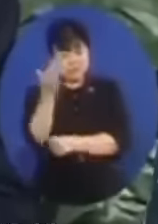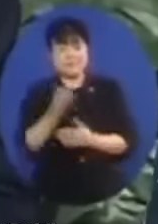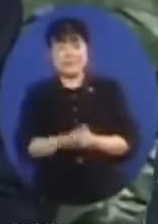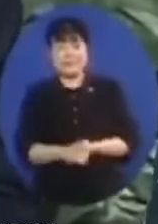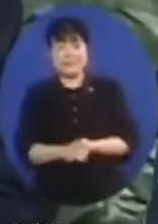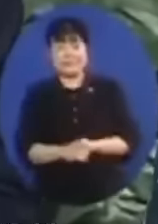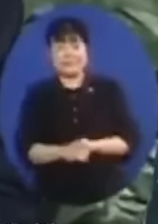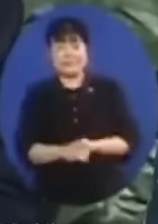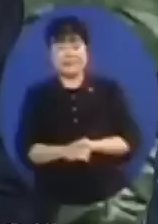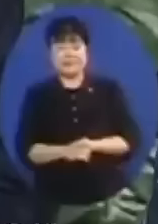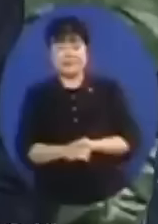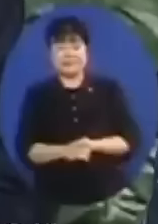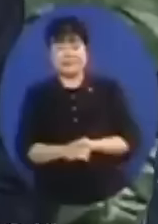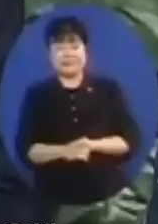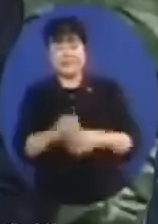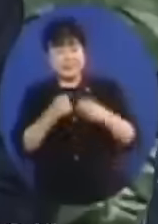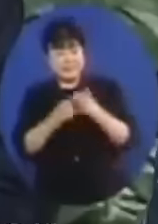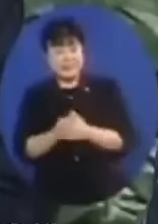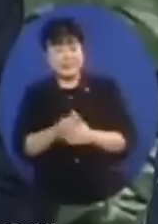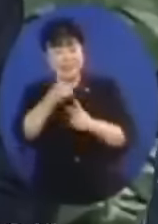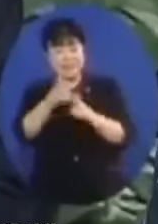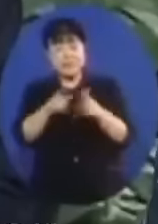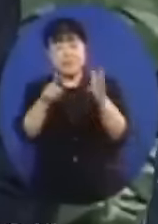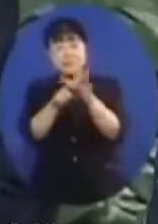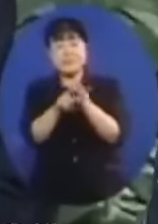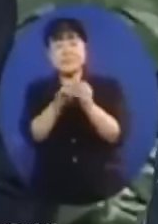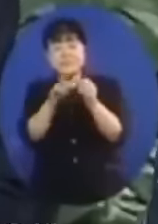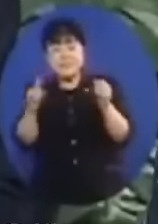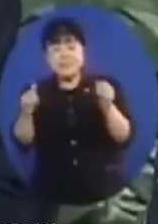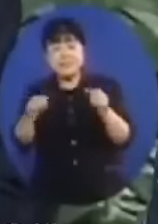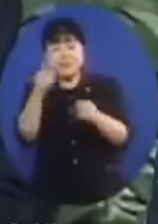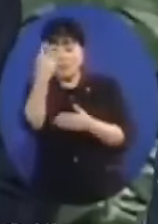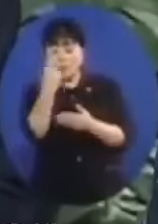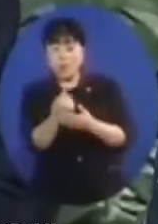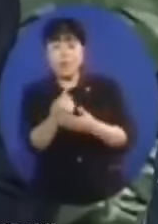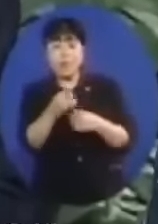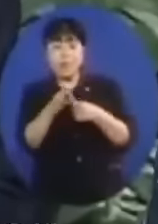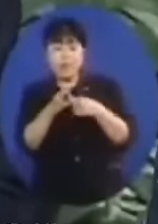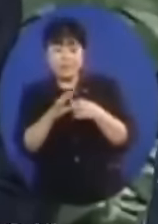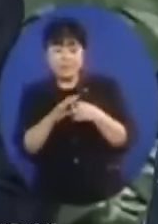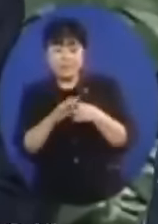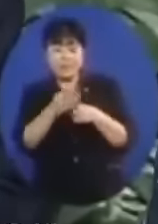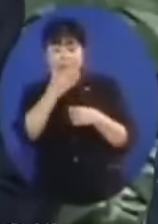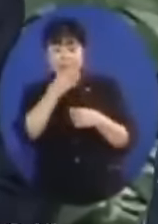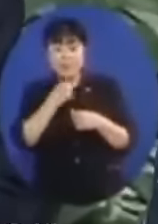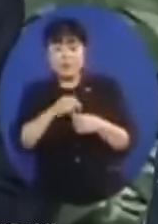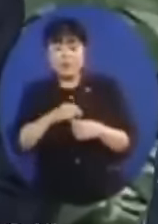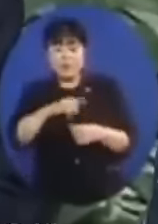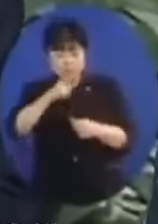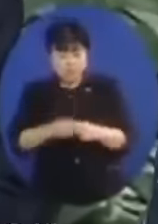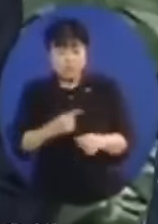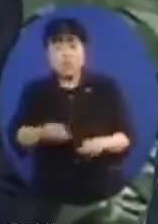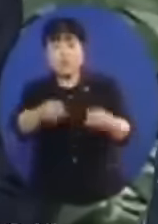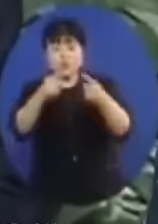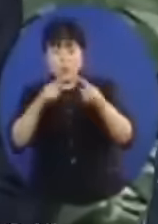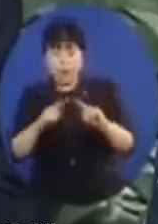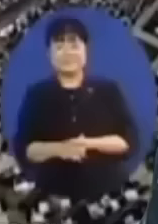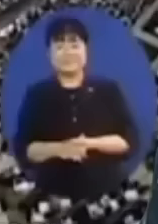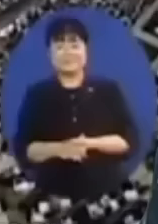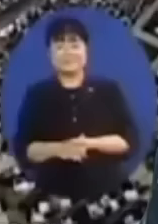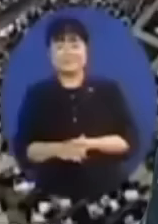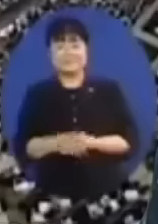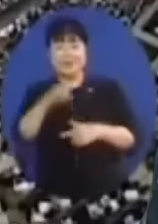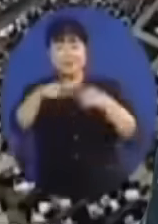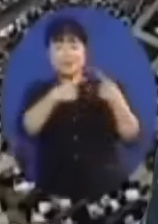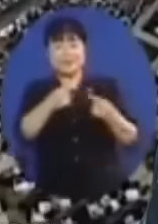돼요. 그러므로 예수 믿는 사람이 오면 복이 굴러 들어오는 것입니다.